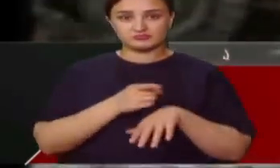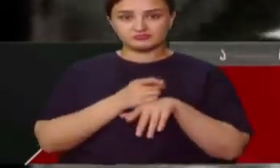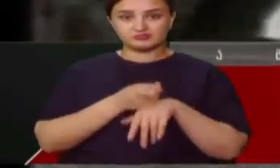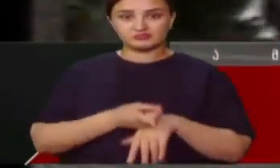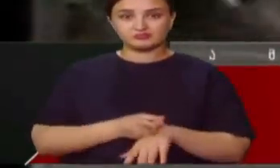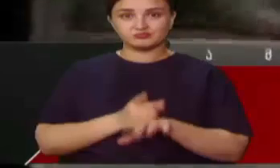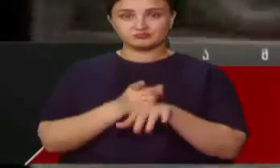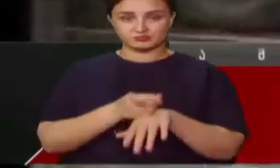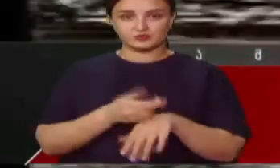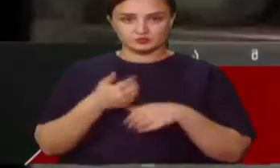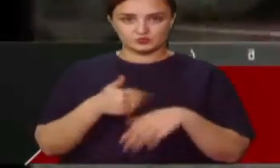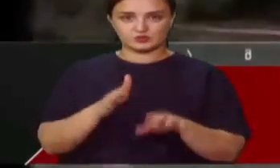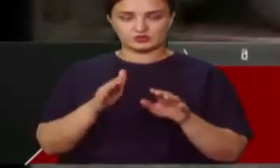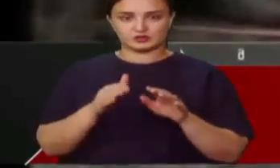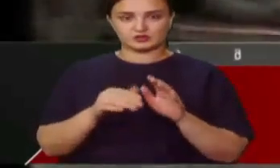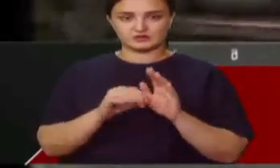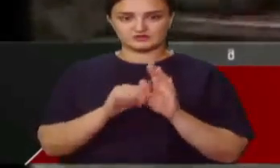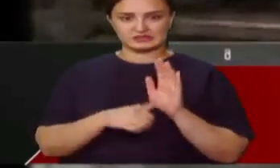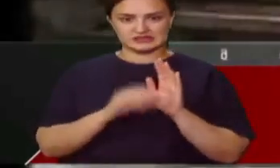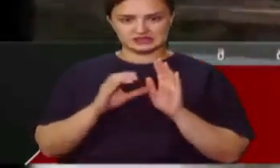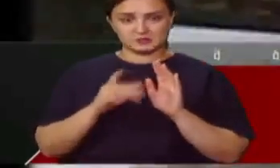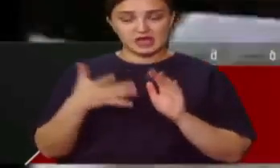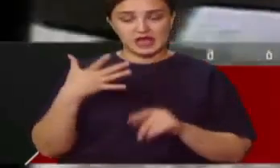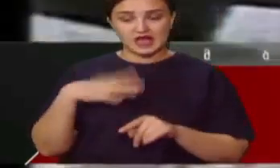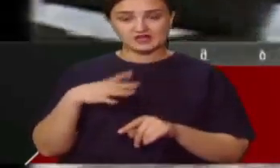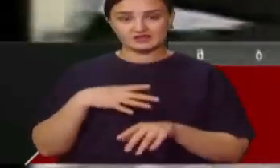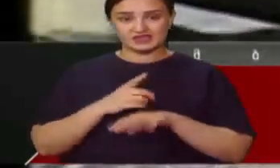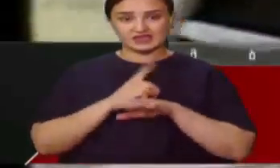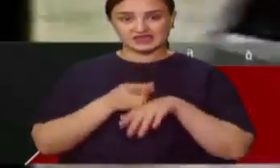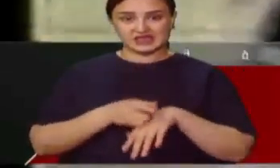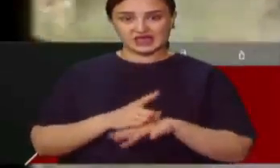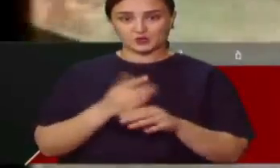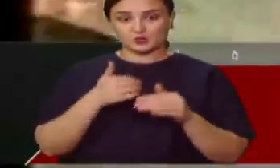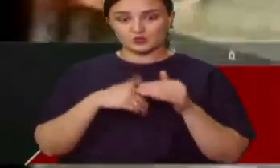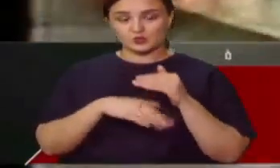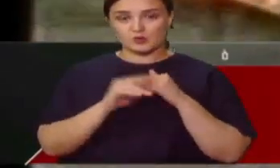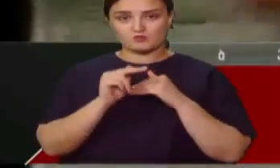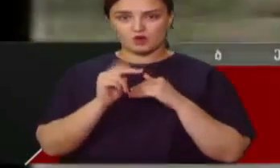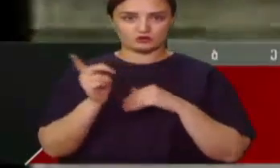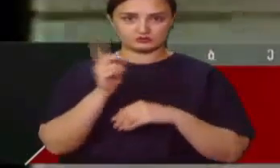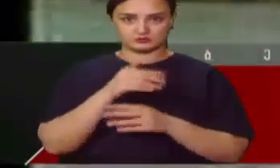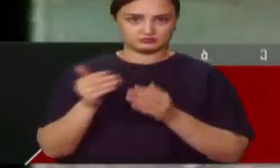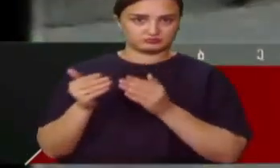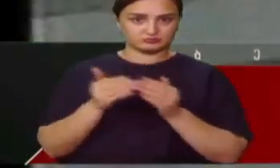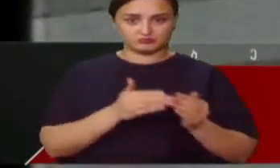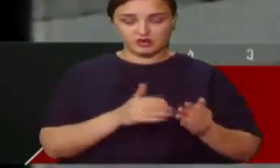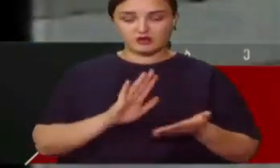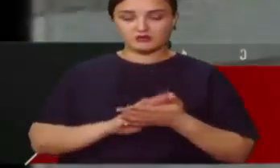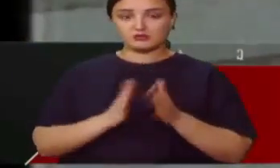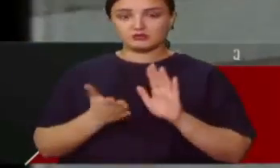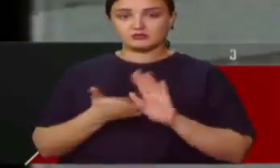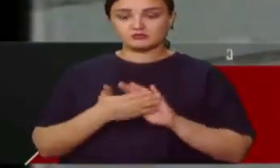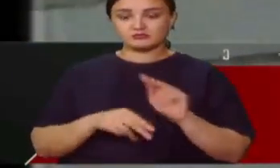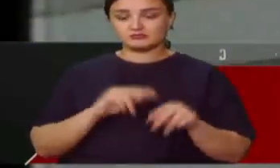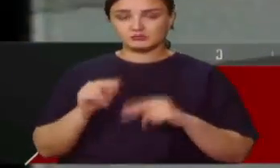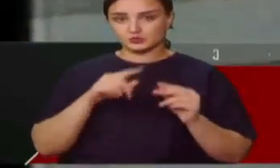1 სექტემბერს გაიტანეს. თუმცა მაშინ, როდესაც ქართველებს საბრძოლო ტექნიკა კონფლიქტის ზონიდან ფოჩი გადაჰქონდათ, ცეცხლის შეწყვეტის ხელშეკრულება